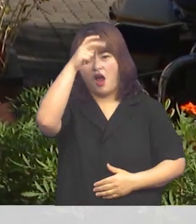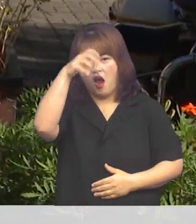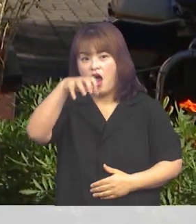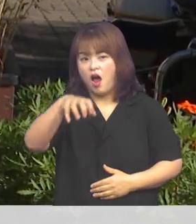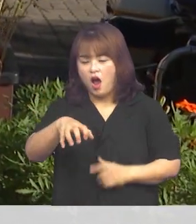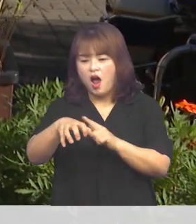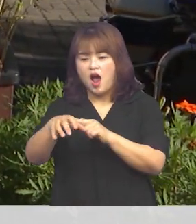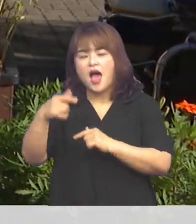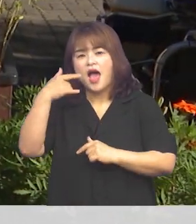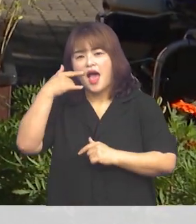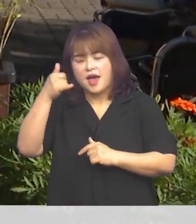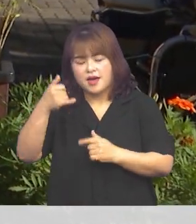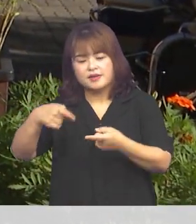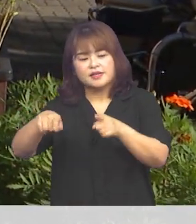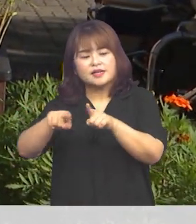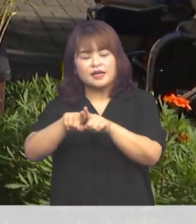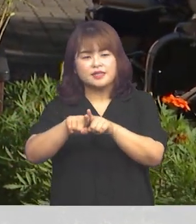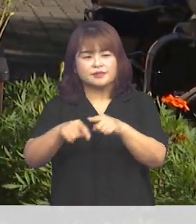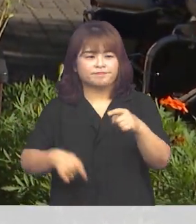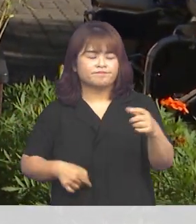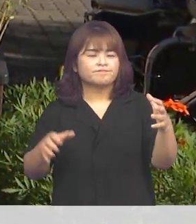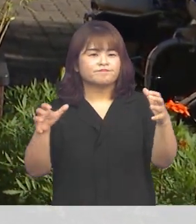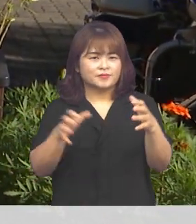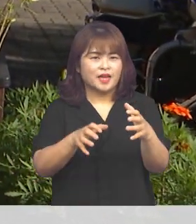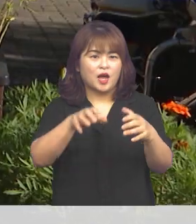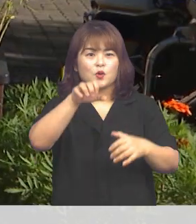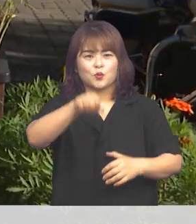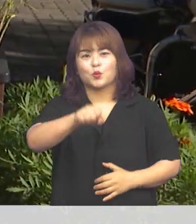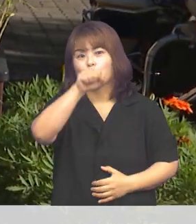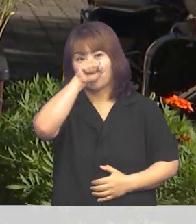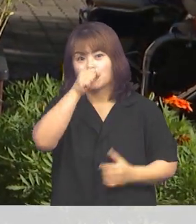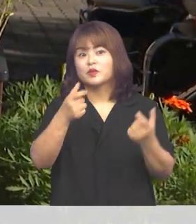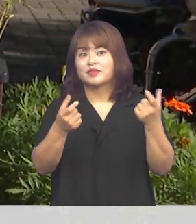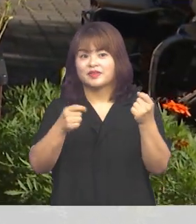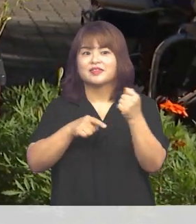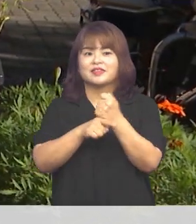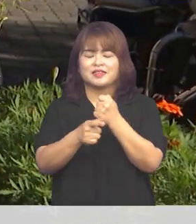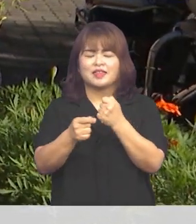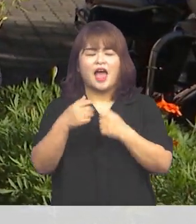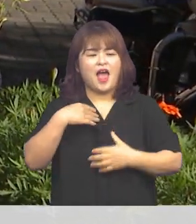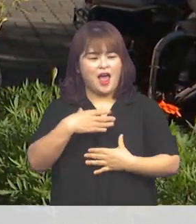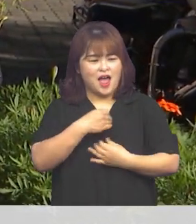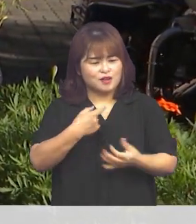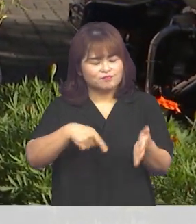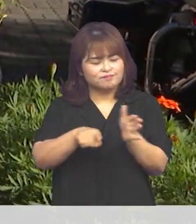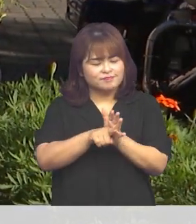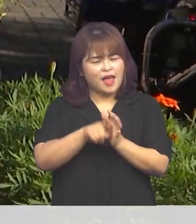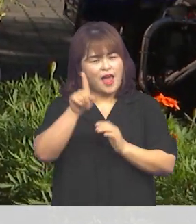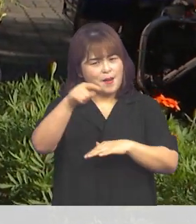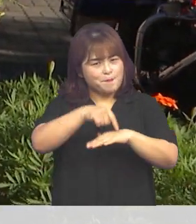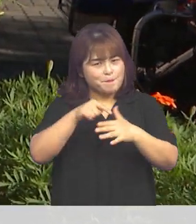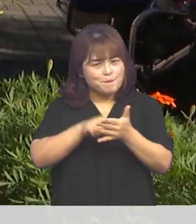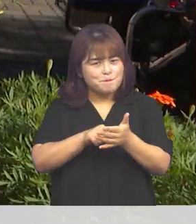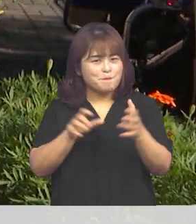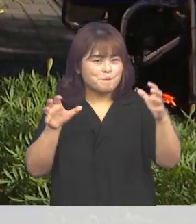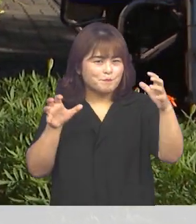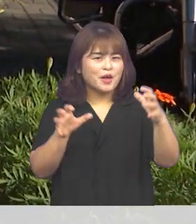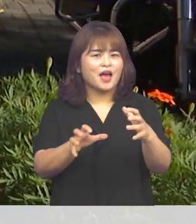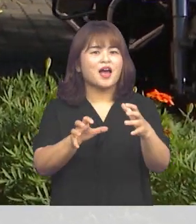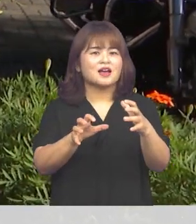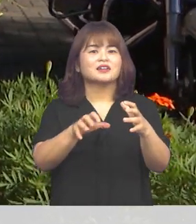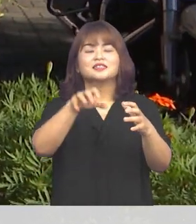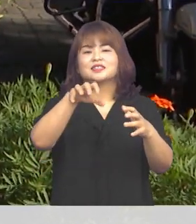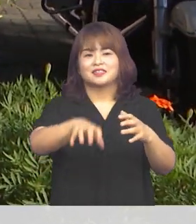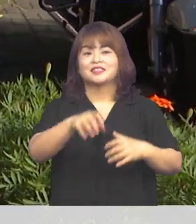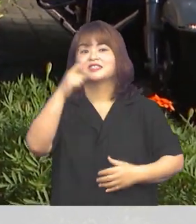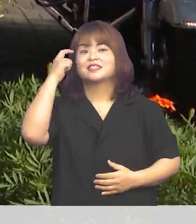함께한 매우 의미 있는 자리라고 생각하는데요. 어린이 교통안전을 위해서 최선을 다하겠다는 모두의 한 마음으로